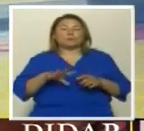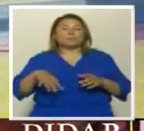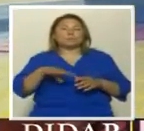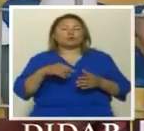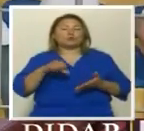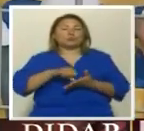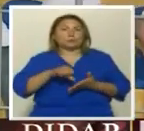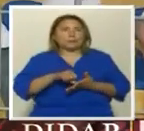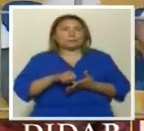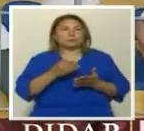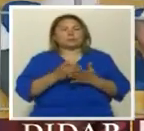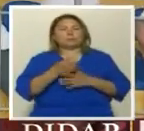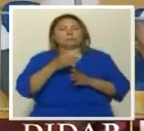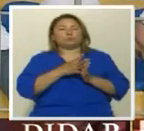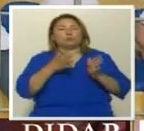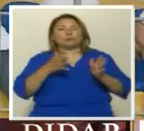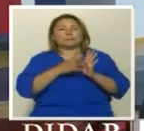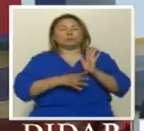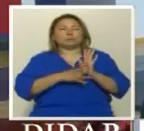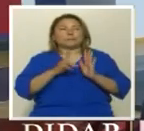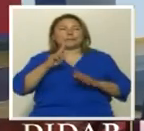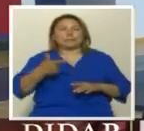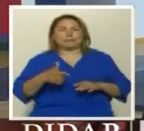сегодняшнего турнира составляет более 90